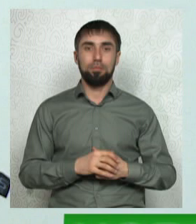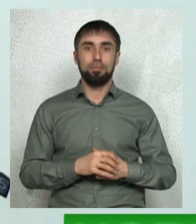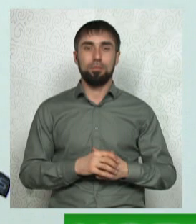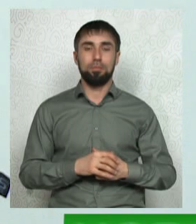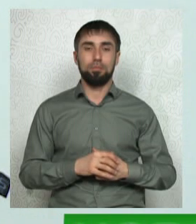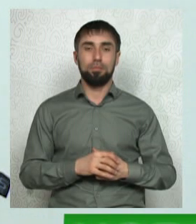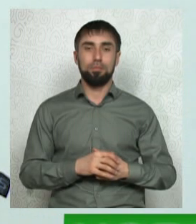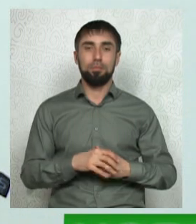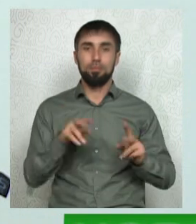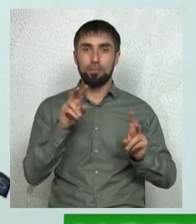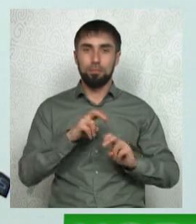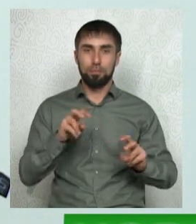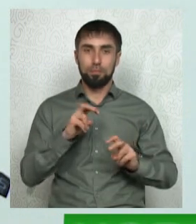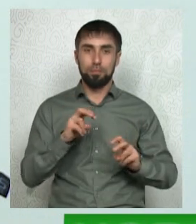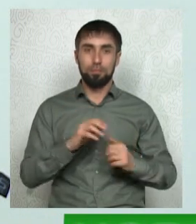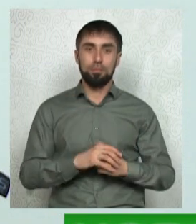возможность